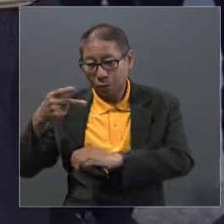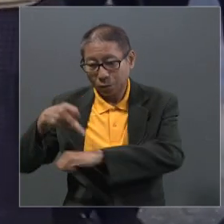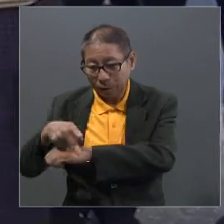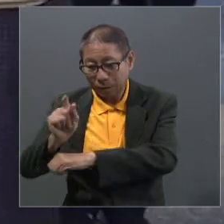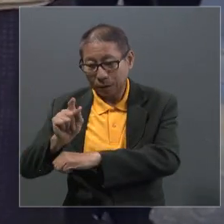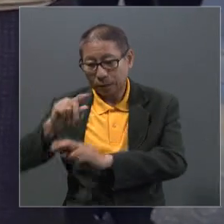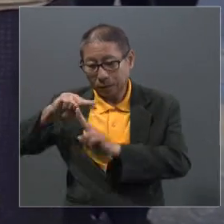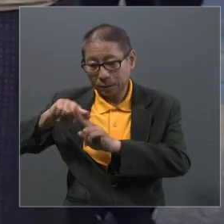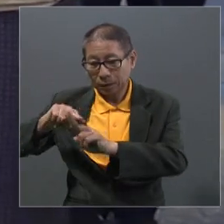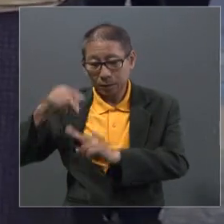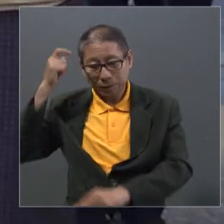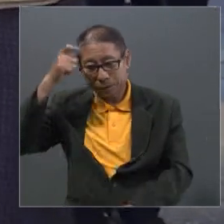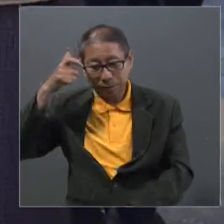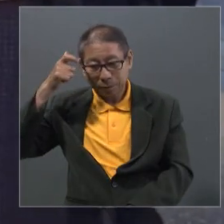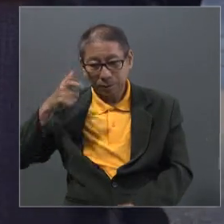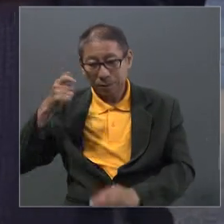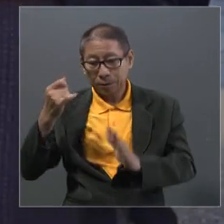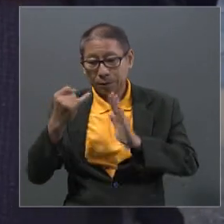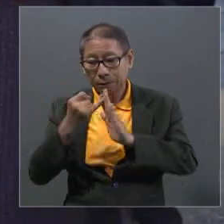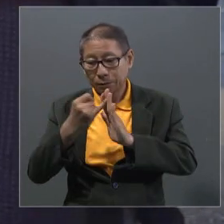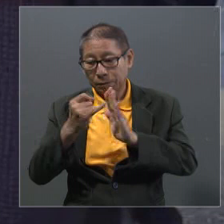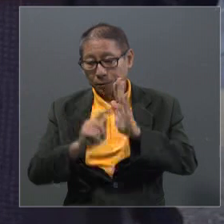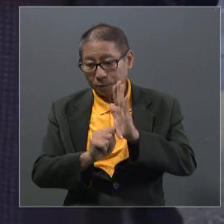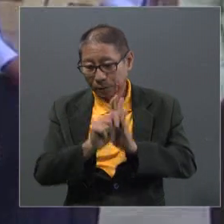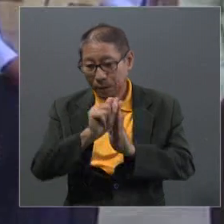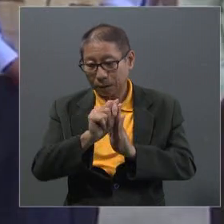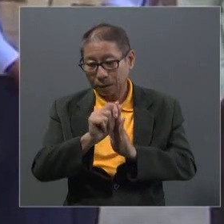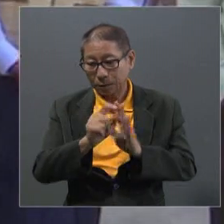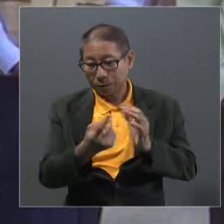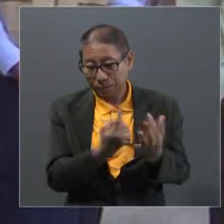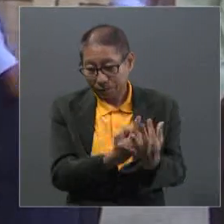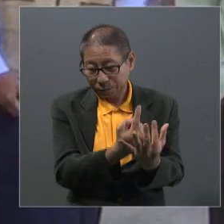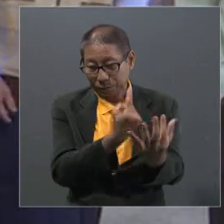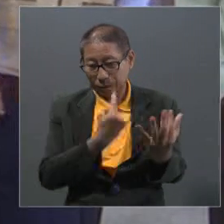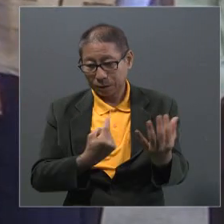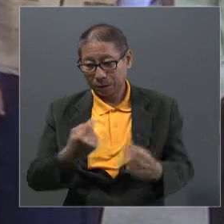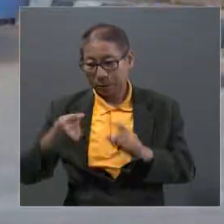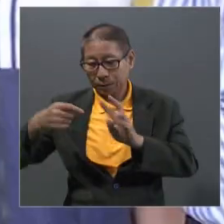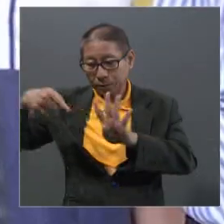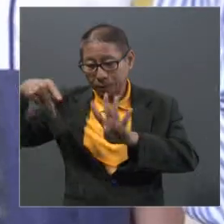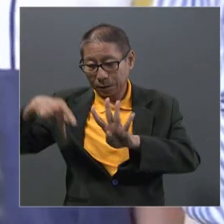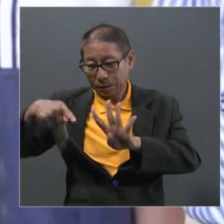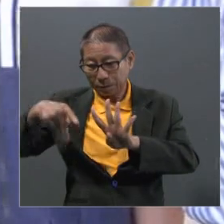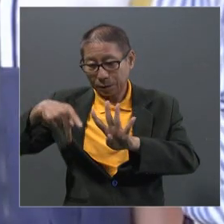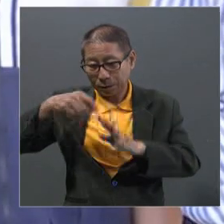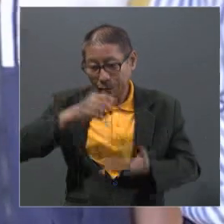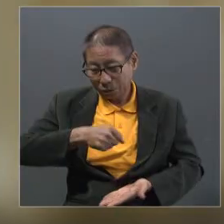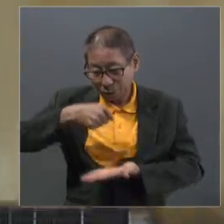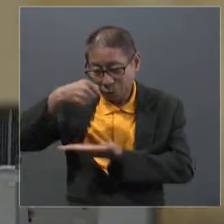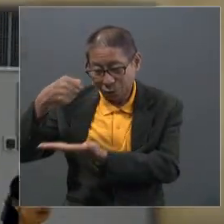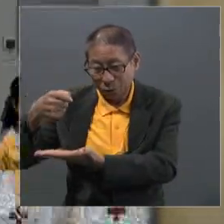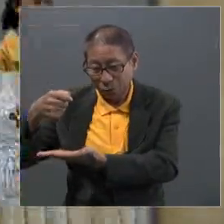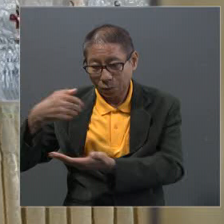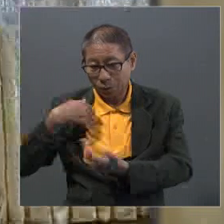สภากาชาติเมียนมาร์สาขาจังหวัดเมียวดีในฐานะผู้แทนสภากาชาตเมียนมาร์จำนวน 4,000ถุงในถุงเนี่ยประกอบไป